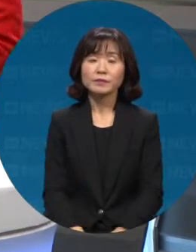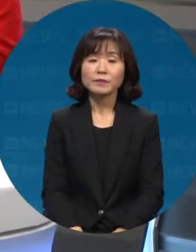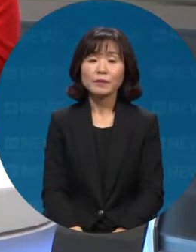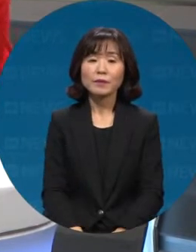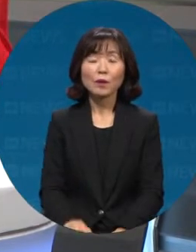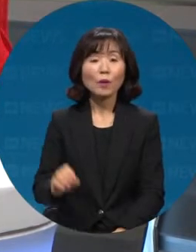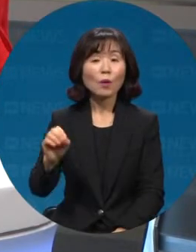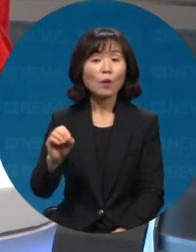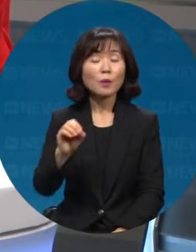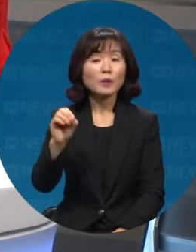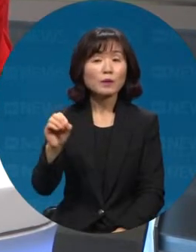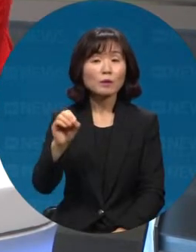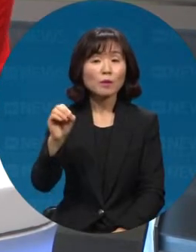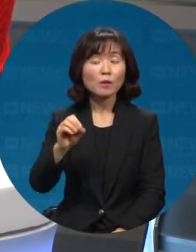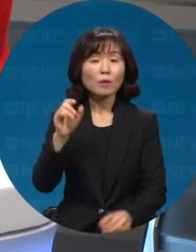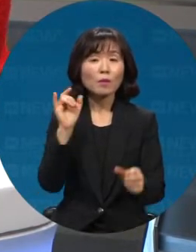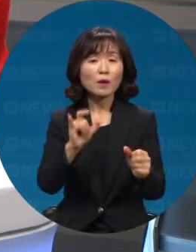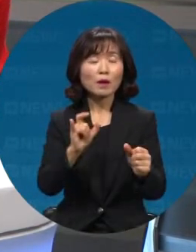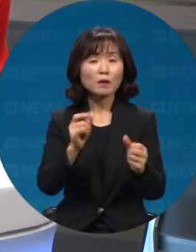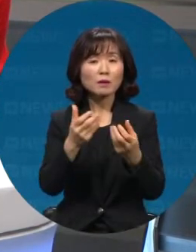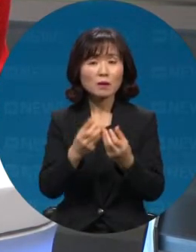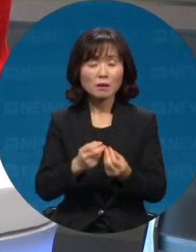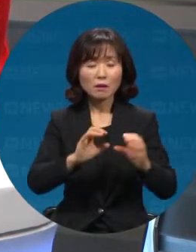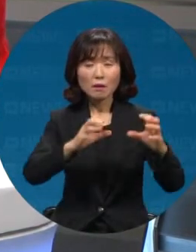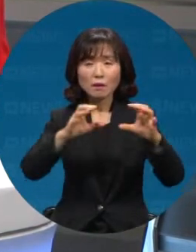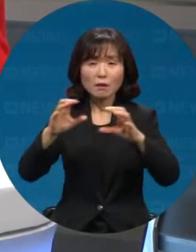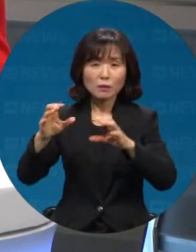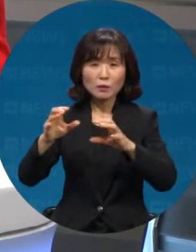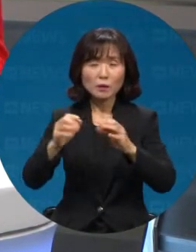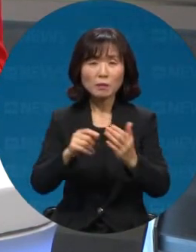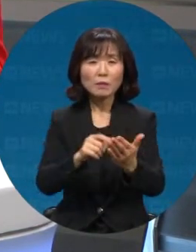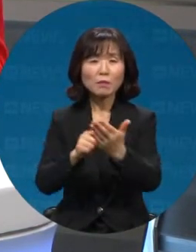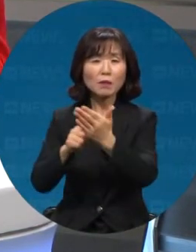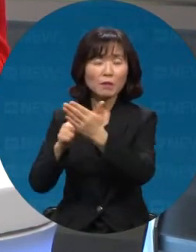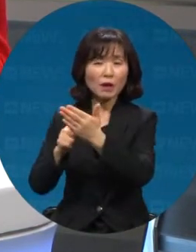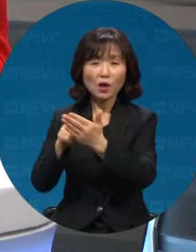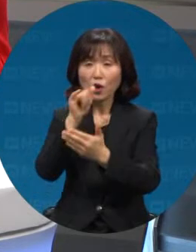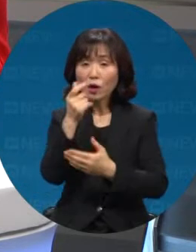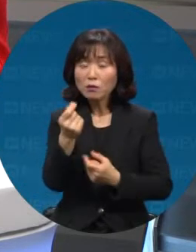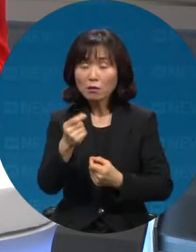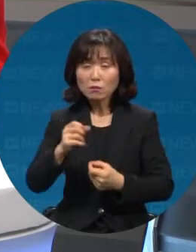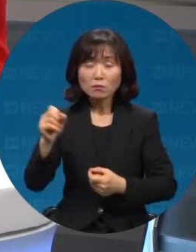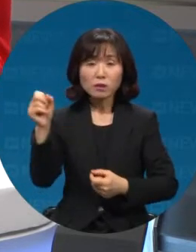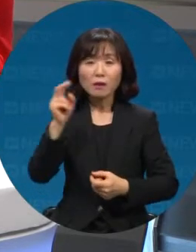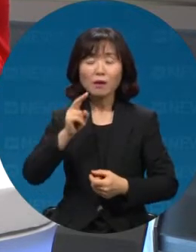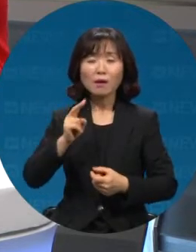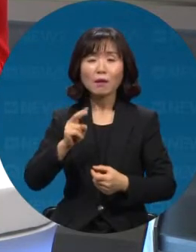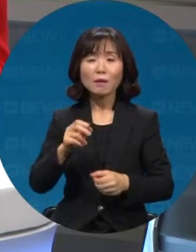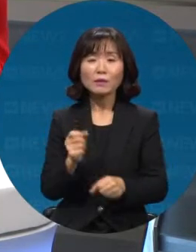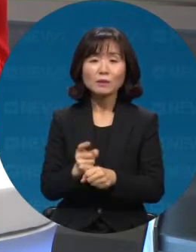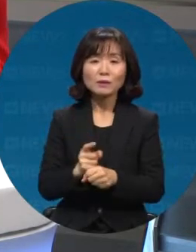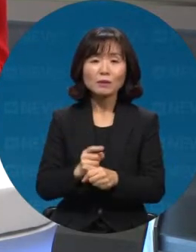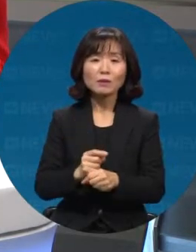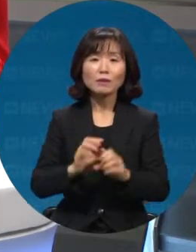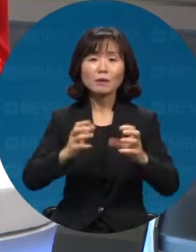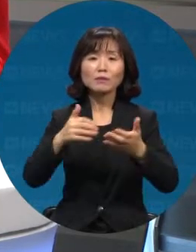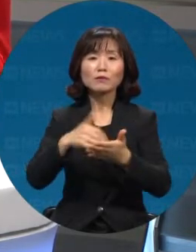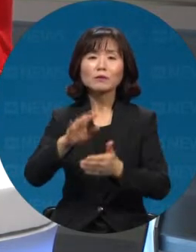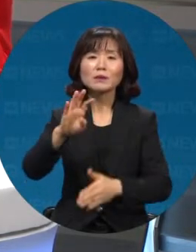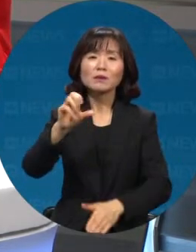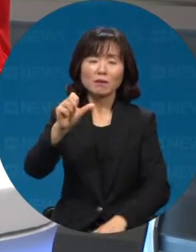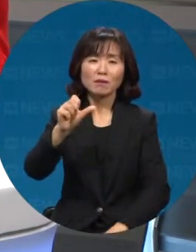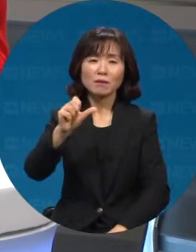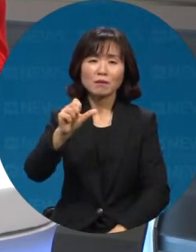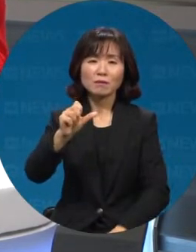이오 미크론 값 염 사례 지금 국가별 로 속속 나타나는가 싶더니 어느새 45개 국가 로 늘어났습니다